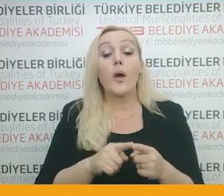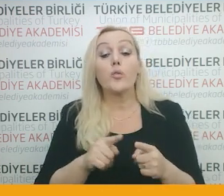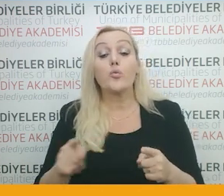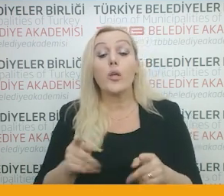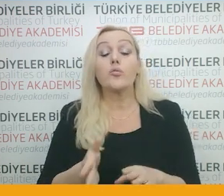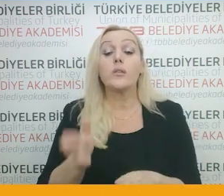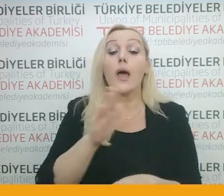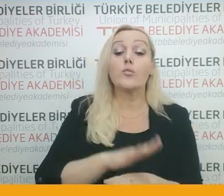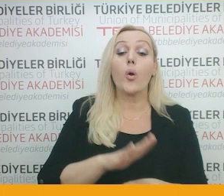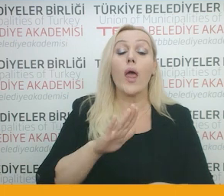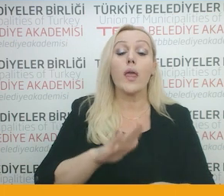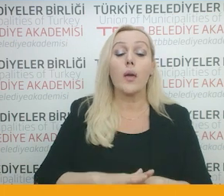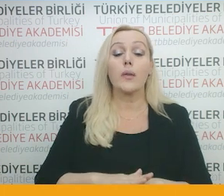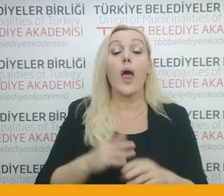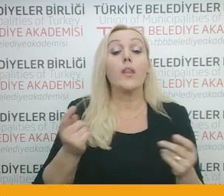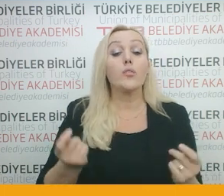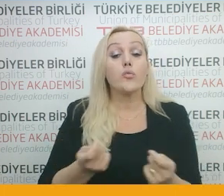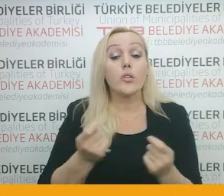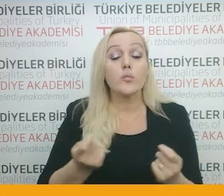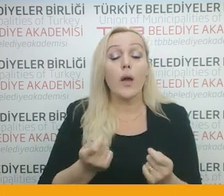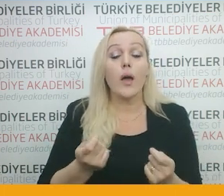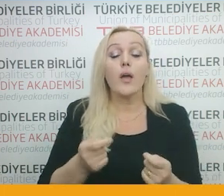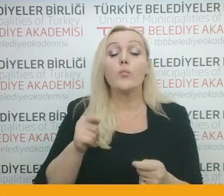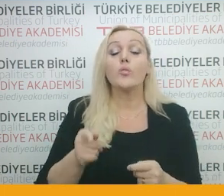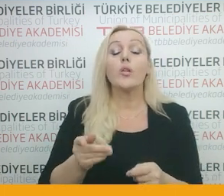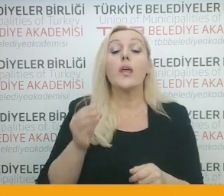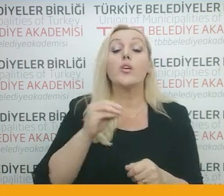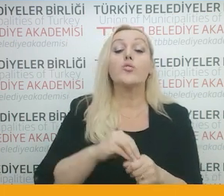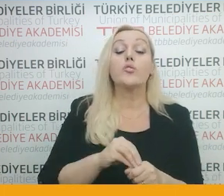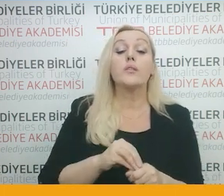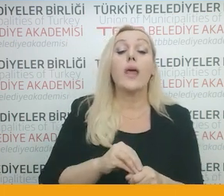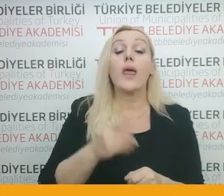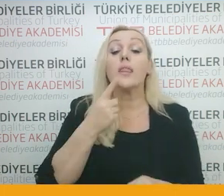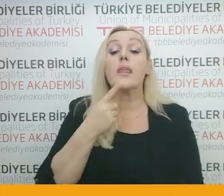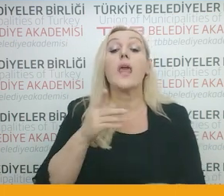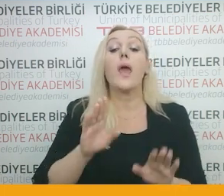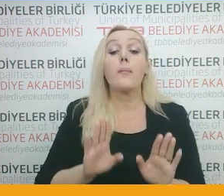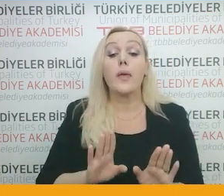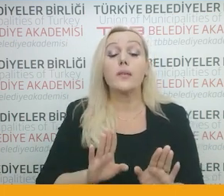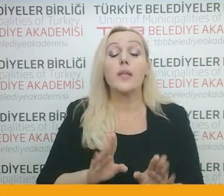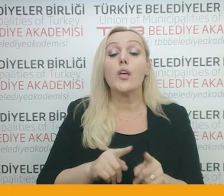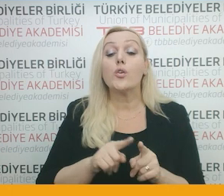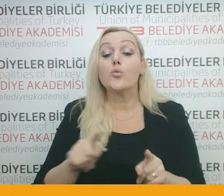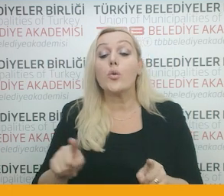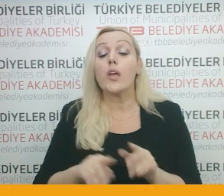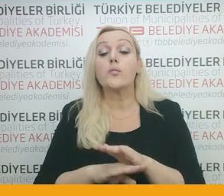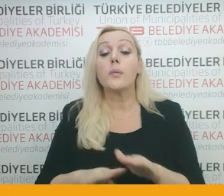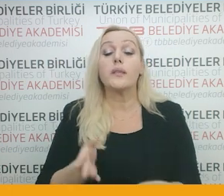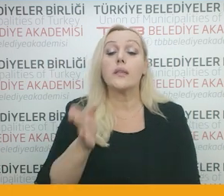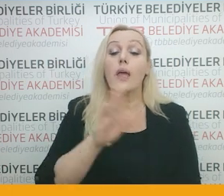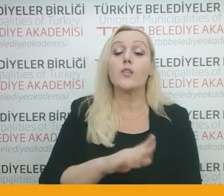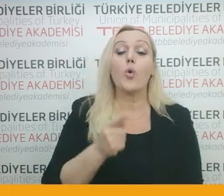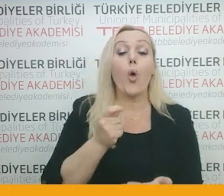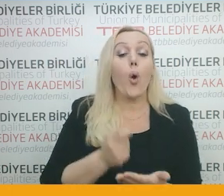sonra yapılan bir işlem. Tamamen harcama sürecine dahil diyemeyiz. Süreç bittikten sonra, ödeme